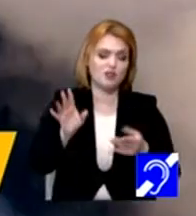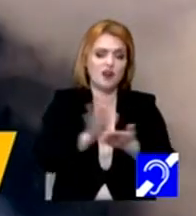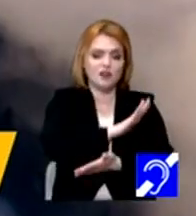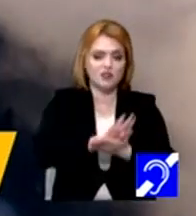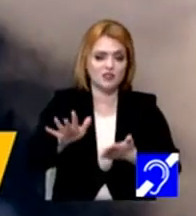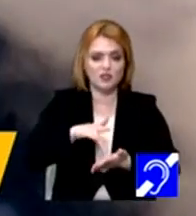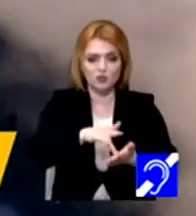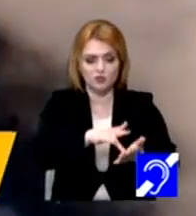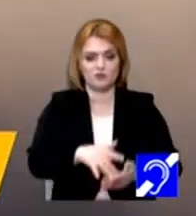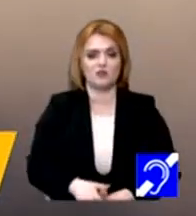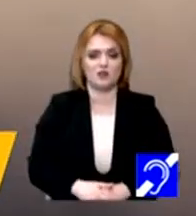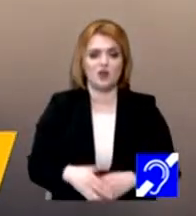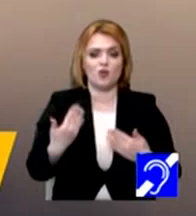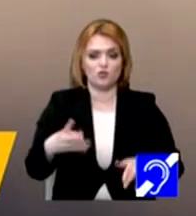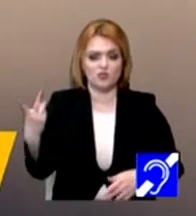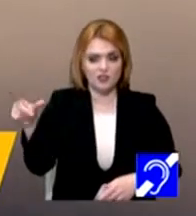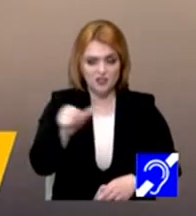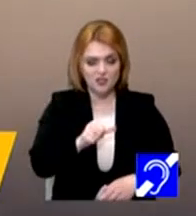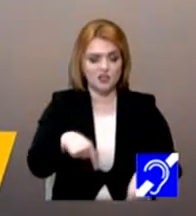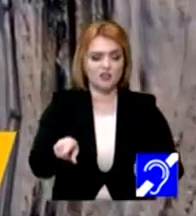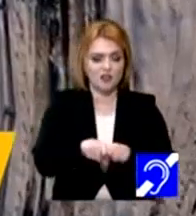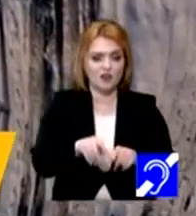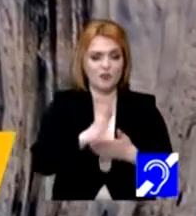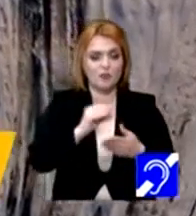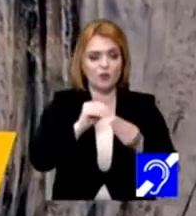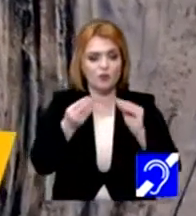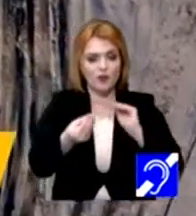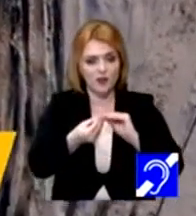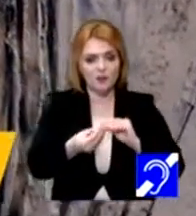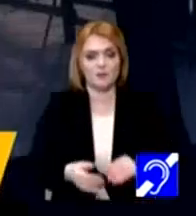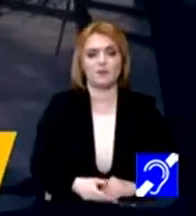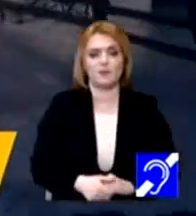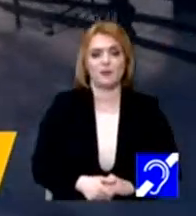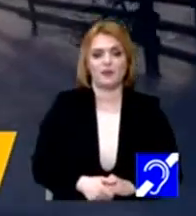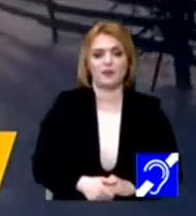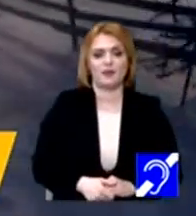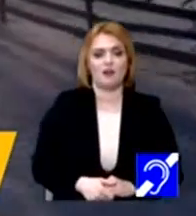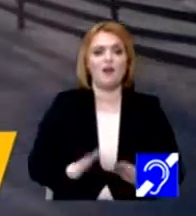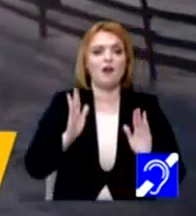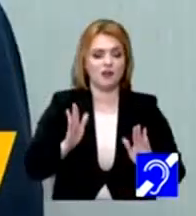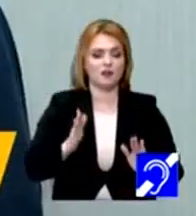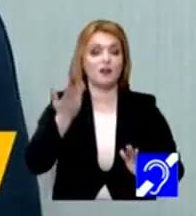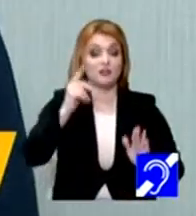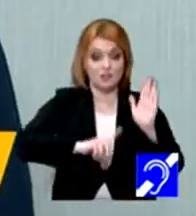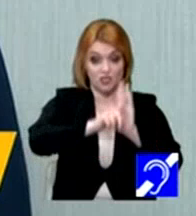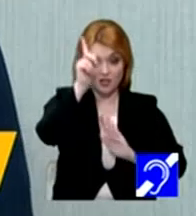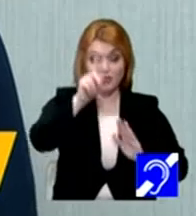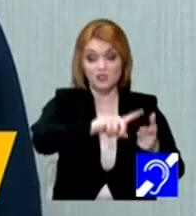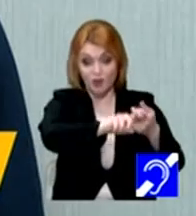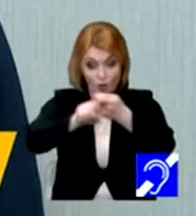de 2 săptămâni este un deja vu, ca și perioada din început de COVID.